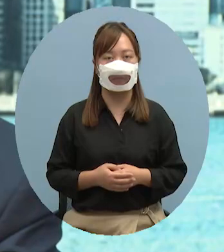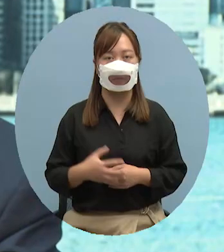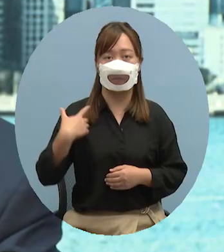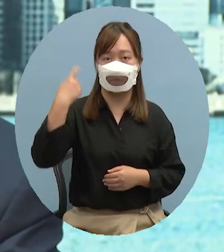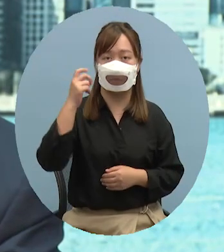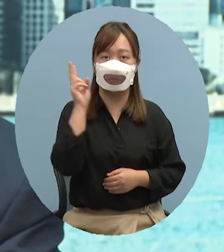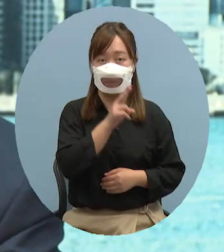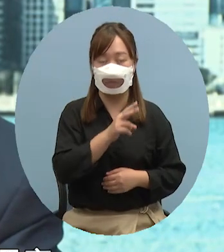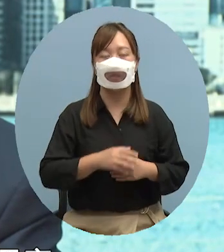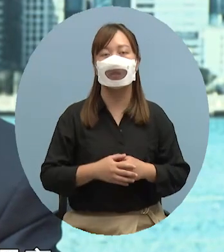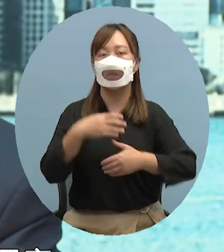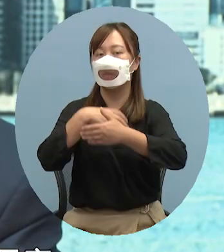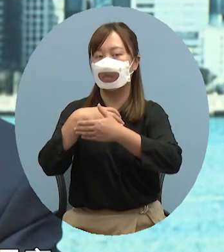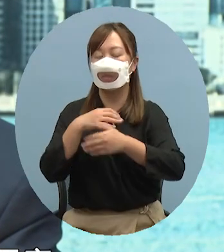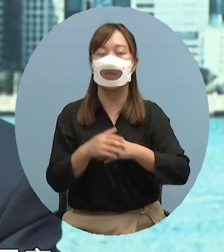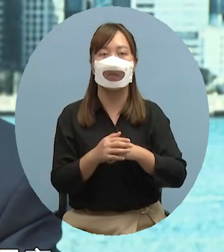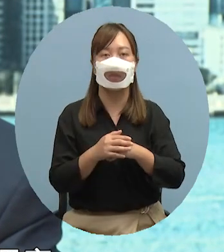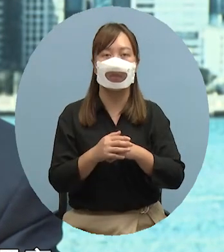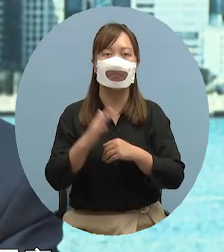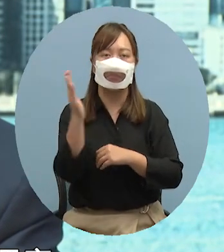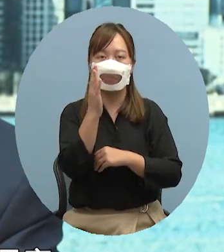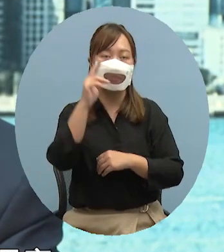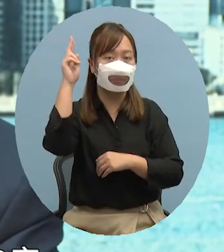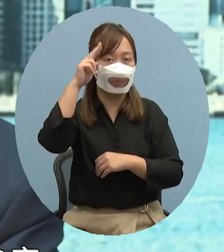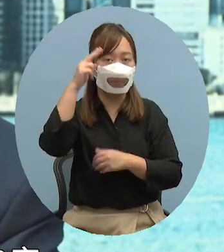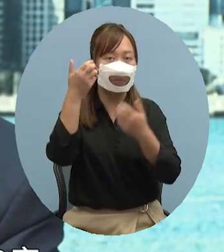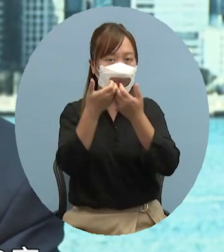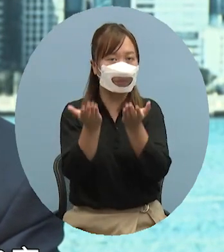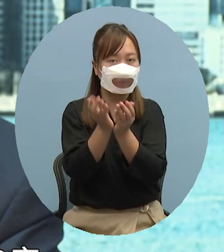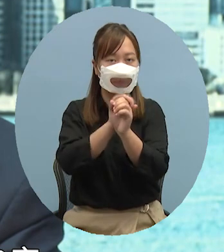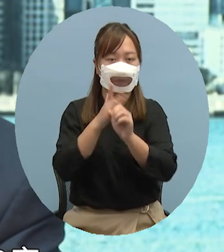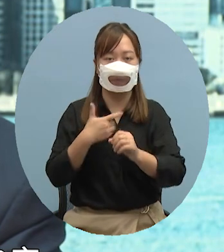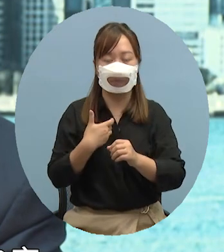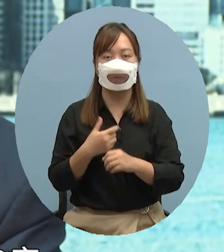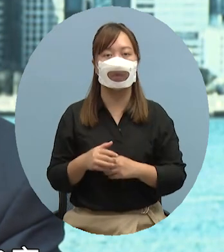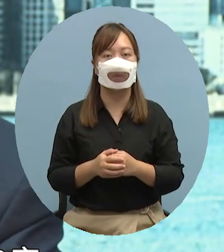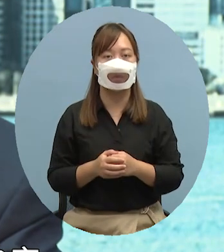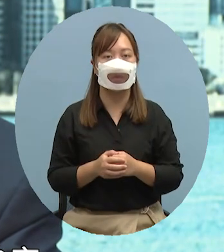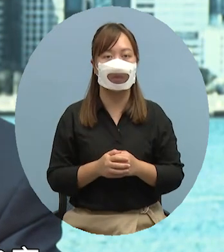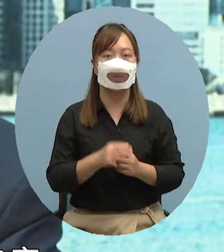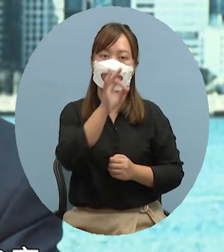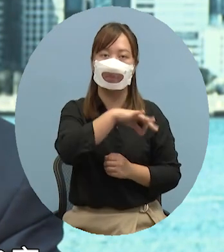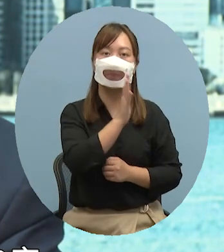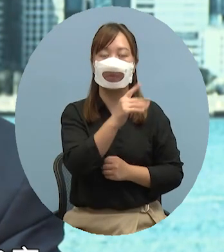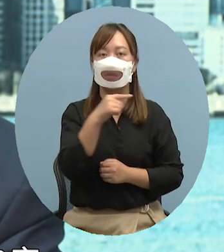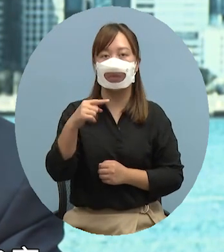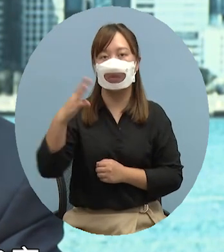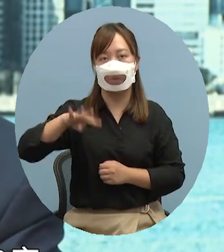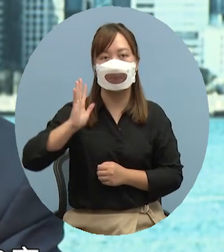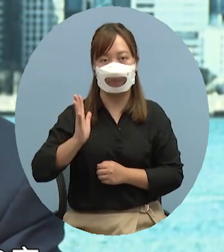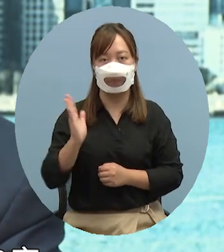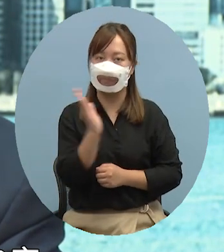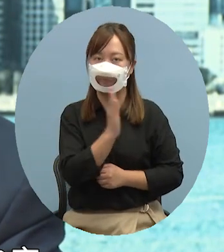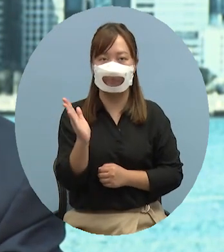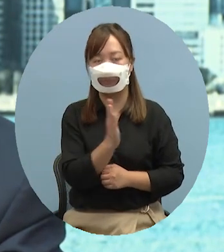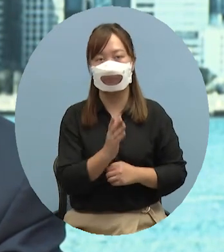在過去兩個禮拜裡面，大概每一日確診的數字徘徊在大約3500至4500